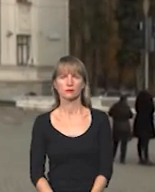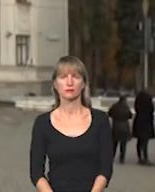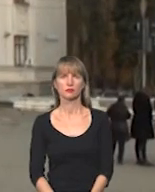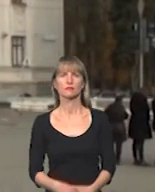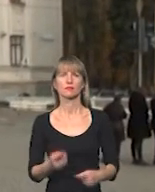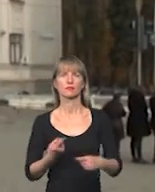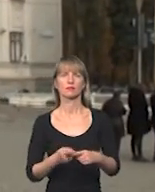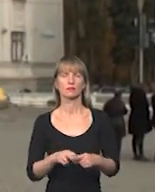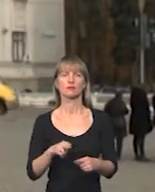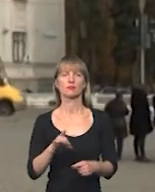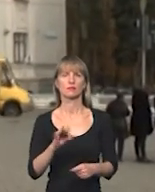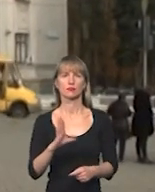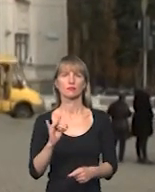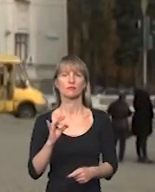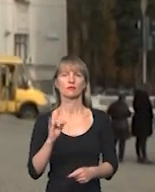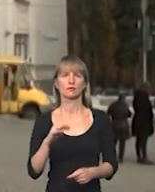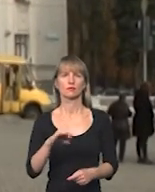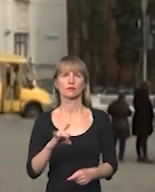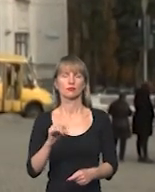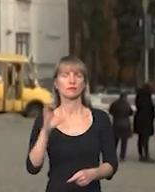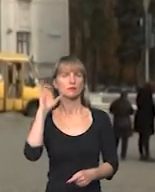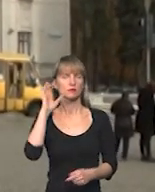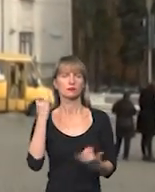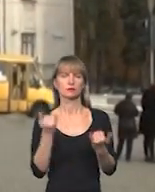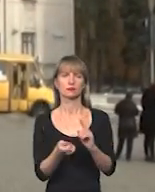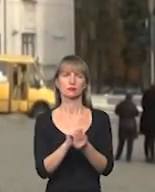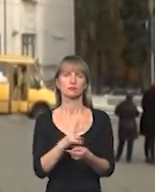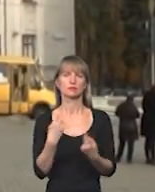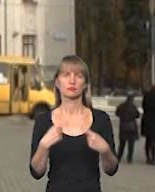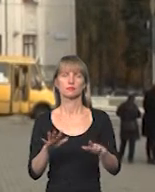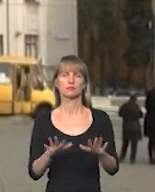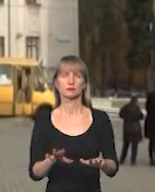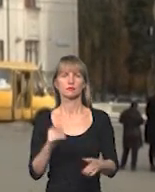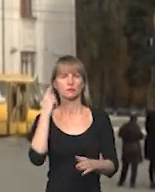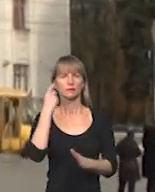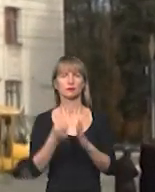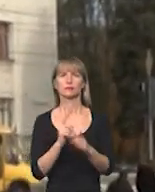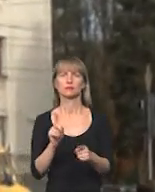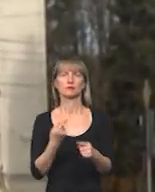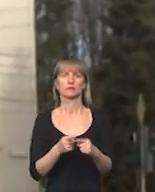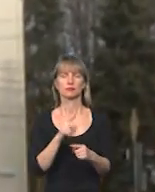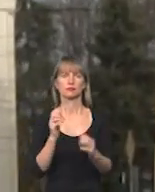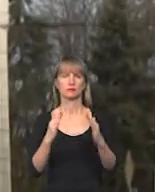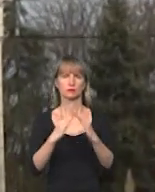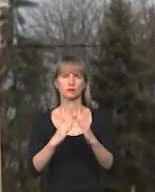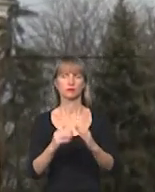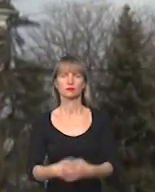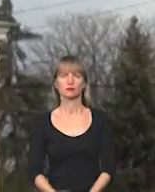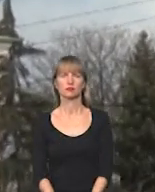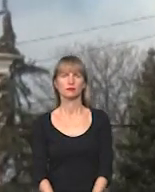Отож, про Вінтера послухали, зараз переходимо на іншу локацію, дізнаємось, що це за будівля.